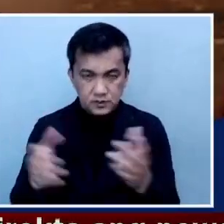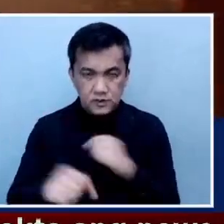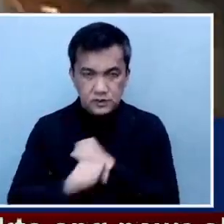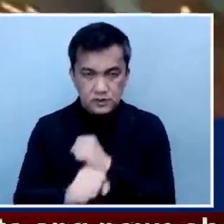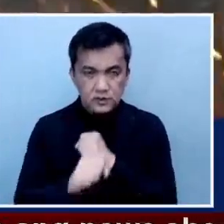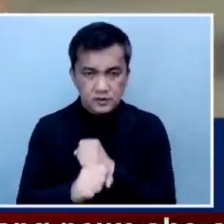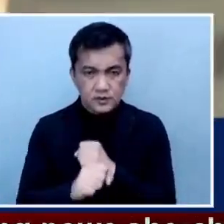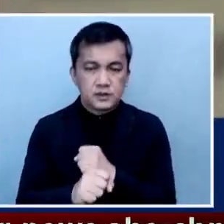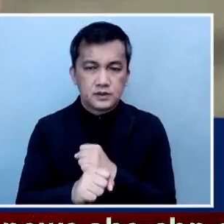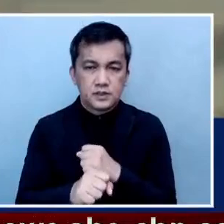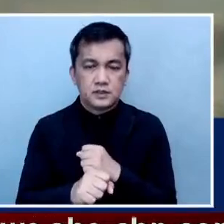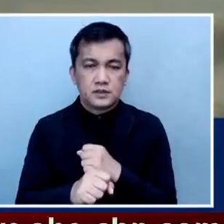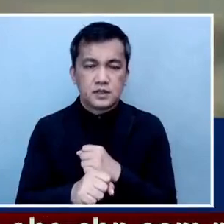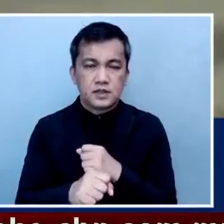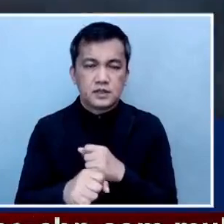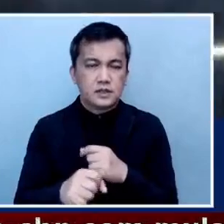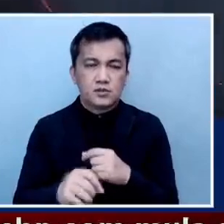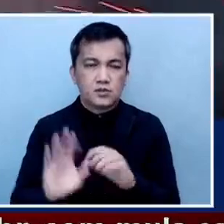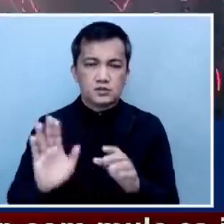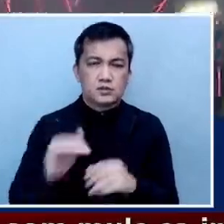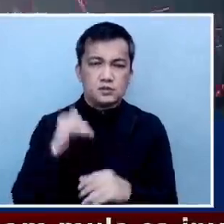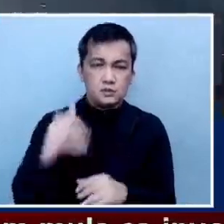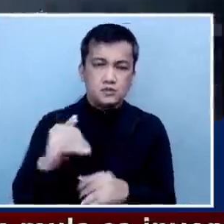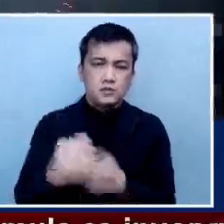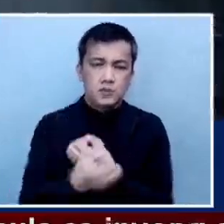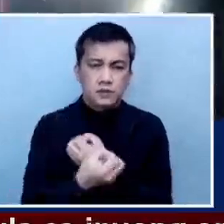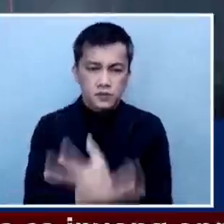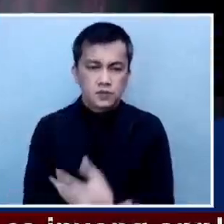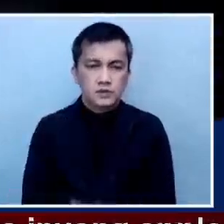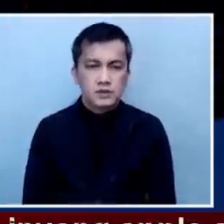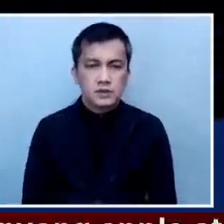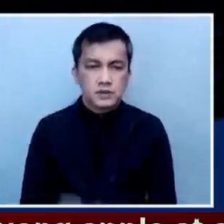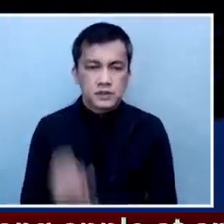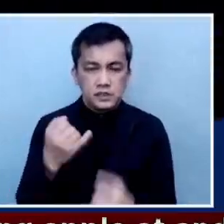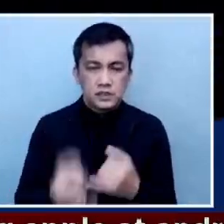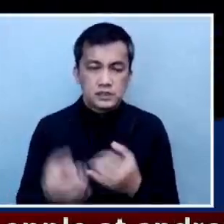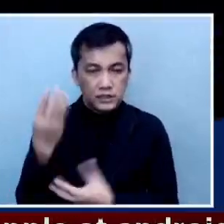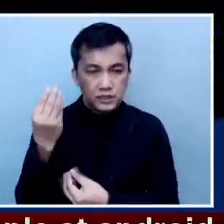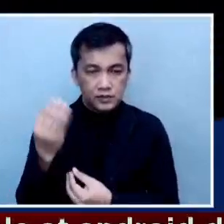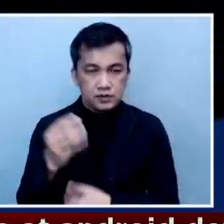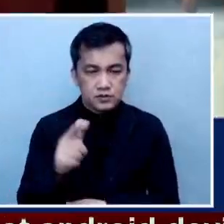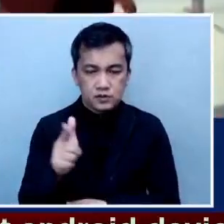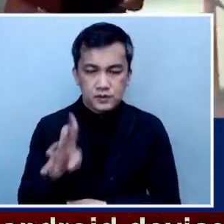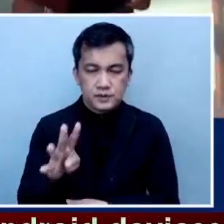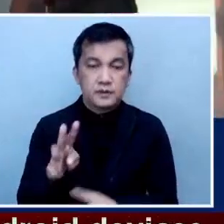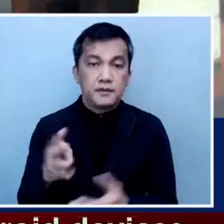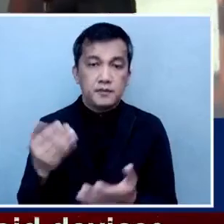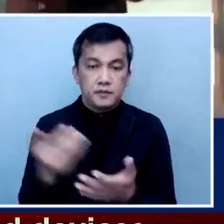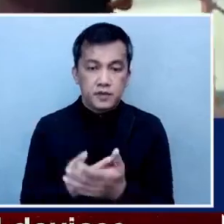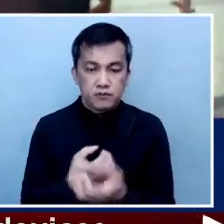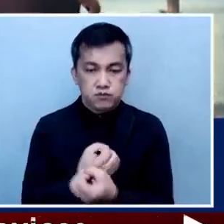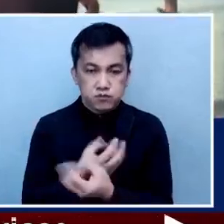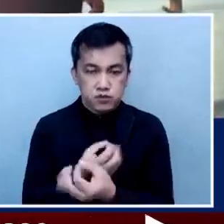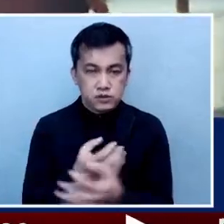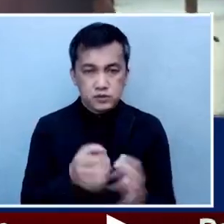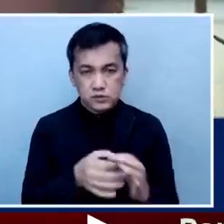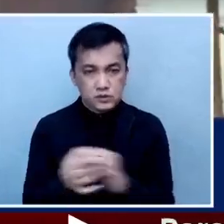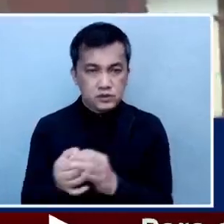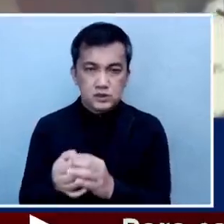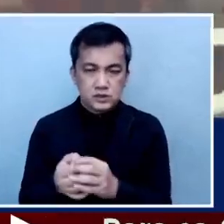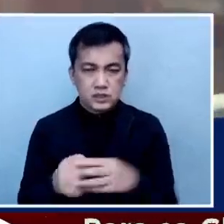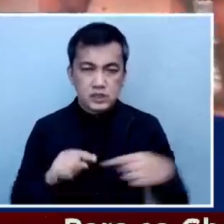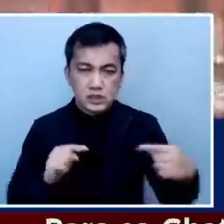kontra pagpapaputok. Sa kanilang pinakahuling ulat, 24 ang bagong kaso ng firecracker-related injuries kung